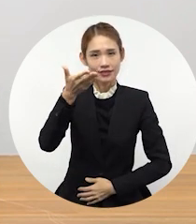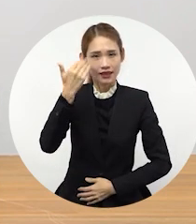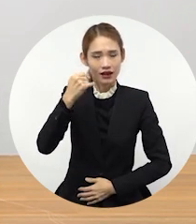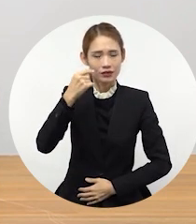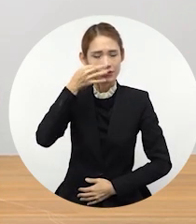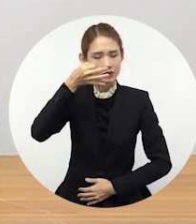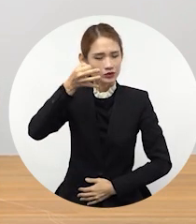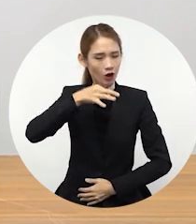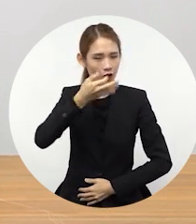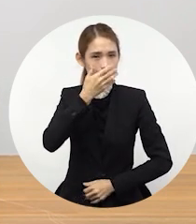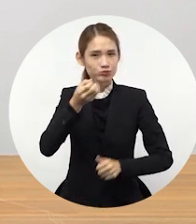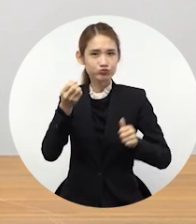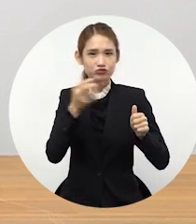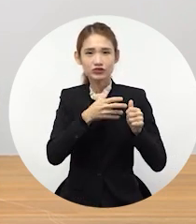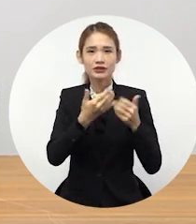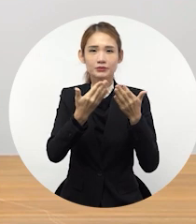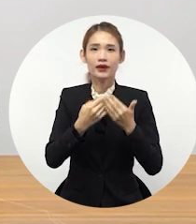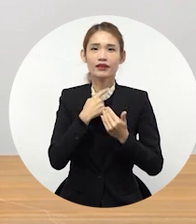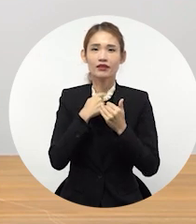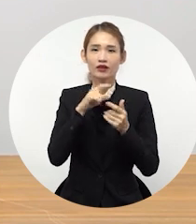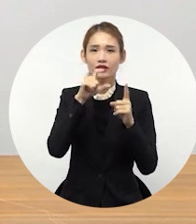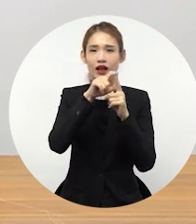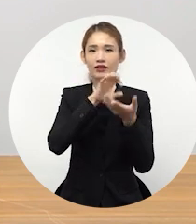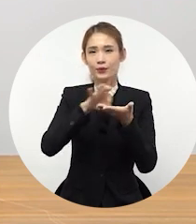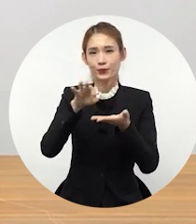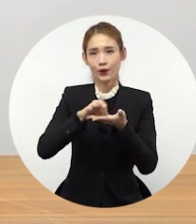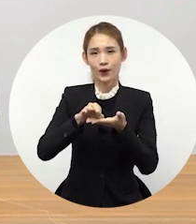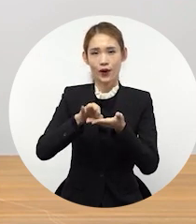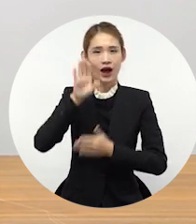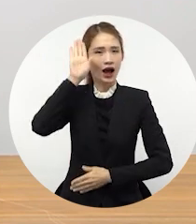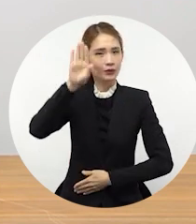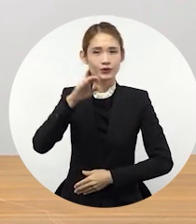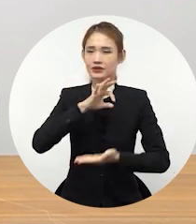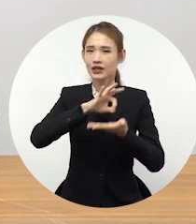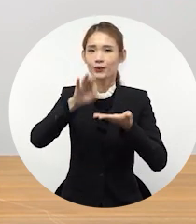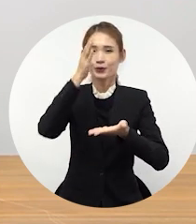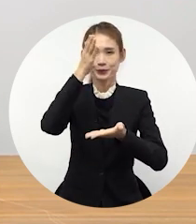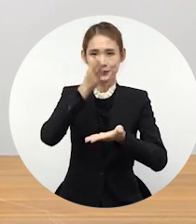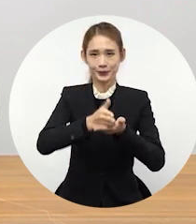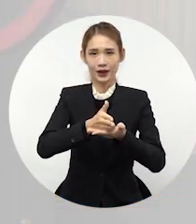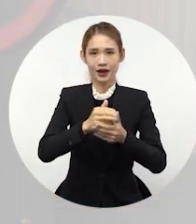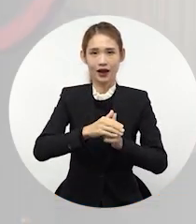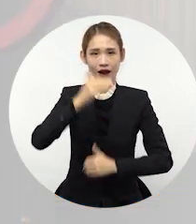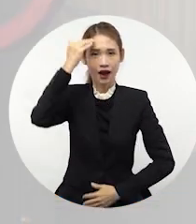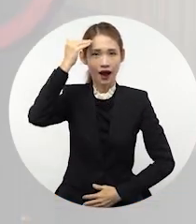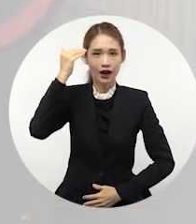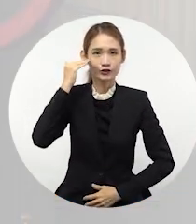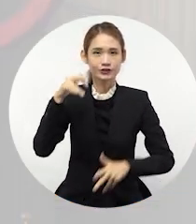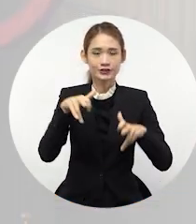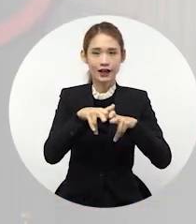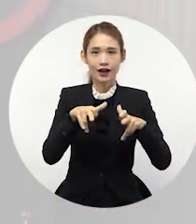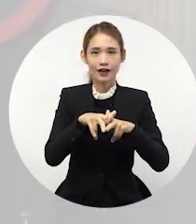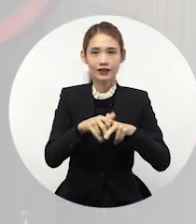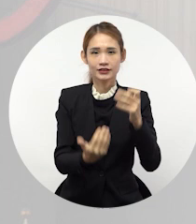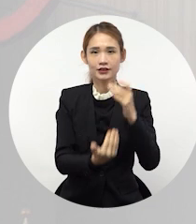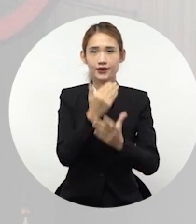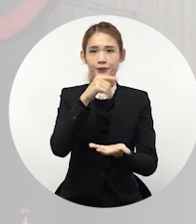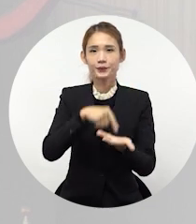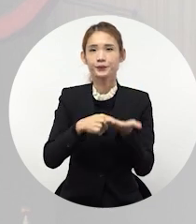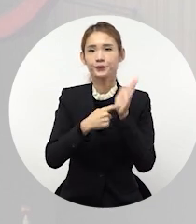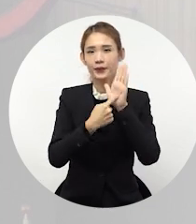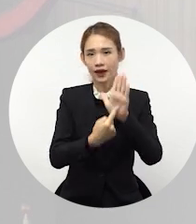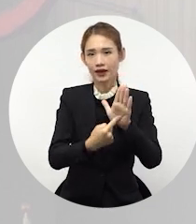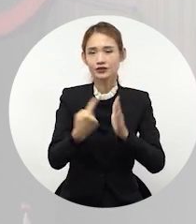뭐 장애가 옛날에 조금 천시받고 이랬을 때 쓰던 표현인데 이런 것들을 이제 좀 지양하자. 우리나라에서 장애에 대한 개념이